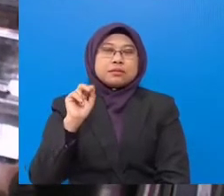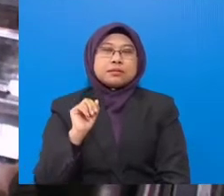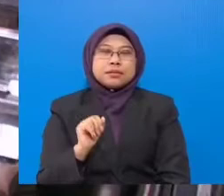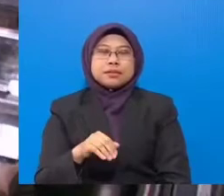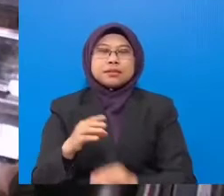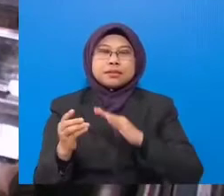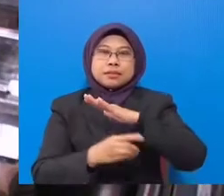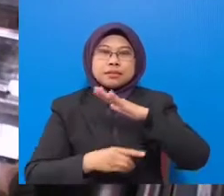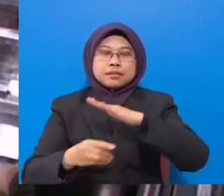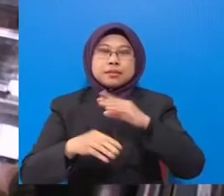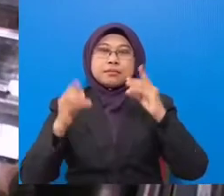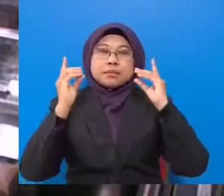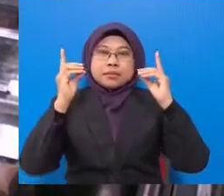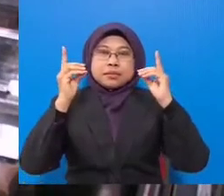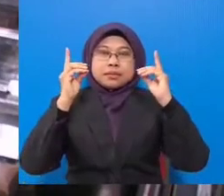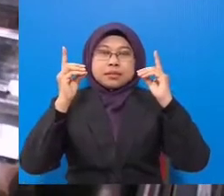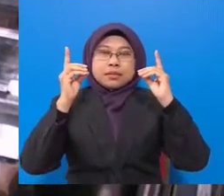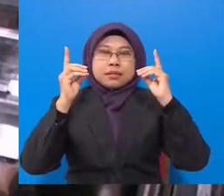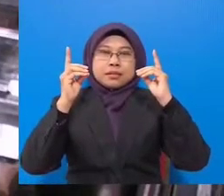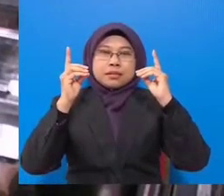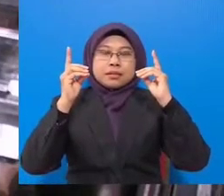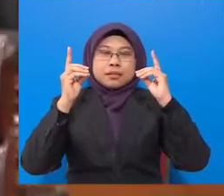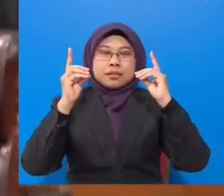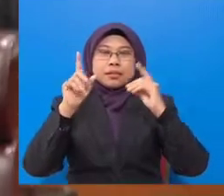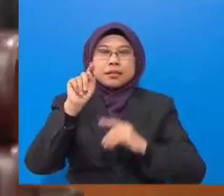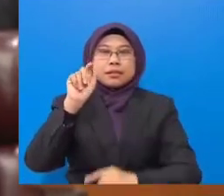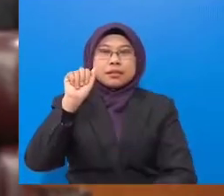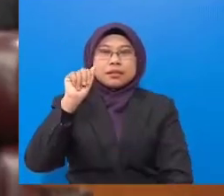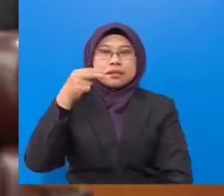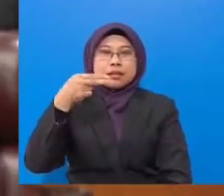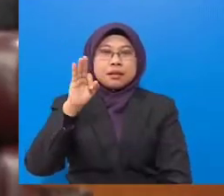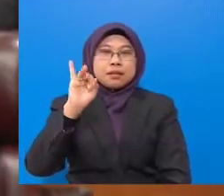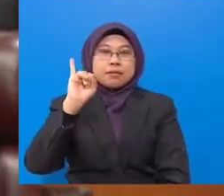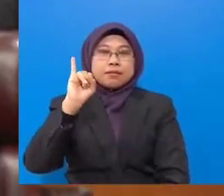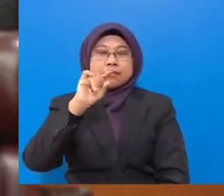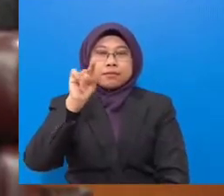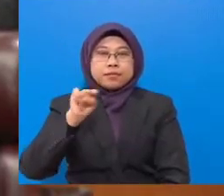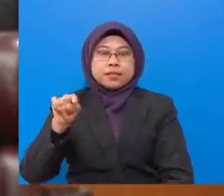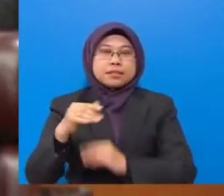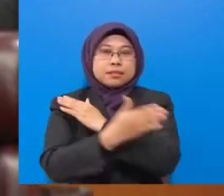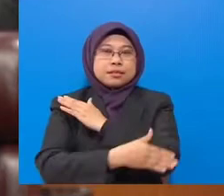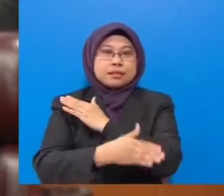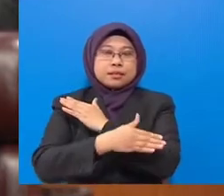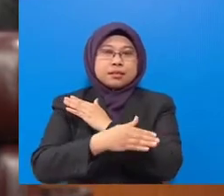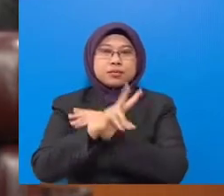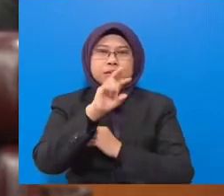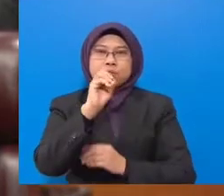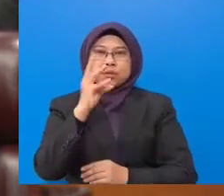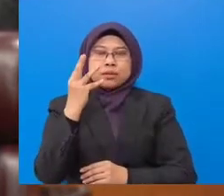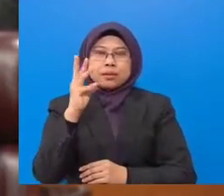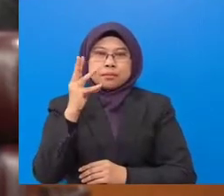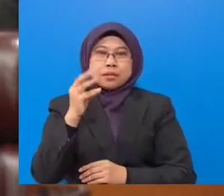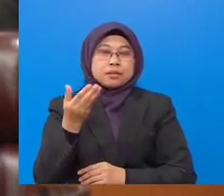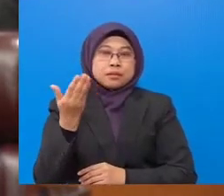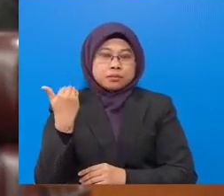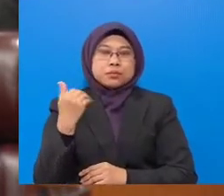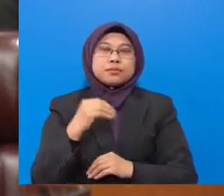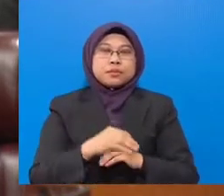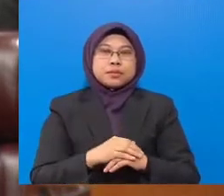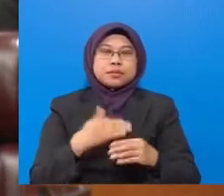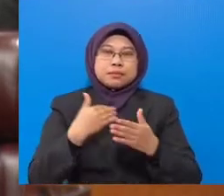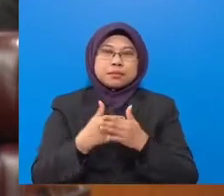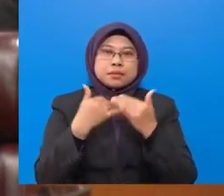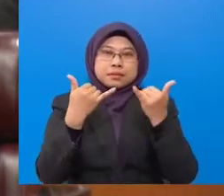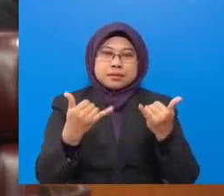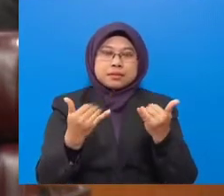dasar pendidikan Tahfidz negara ya diperkenalkan sejak tahun 2016 masih diteruskan hingga